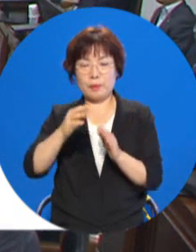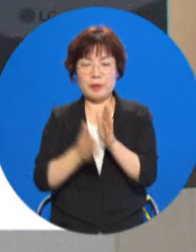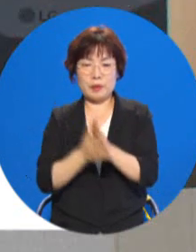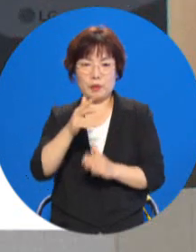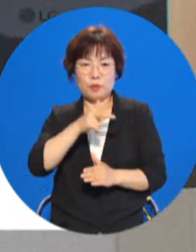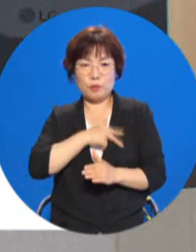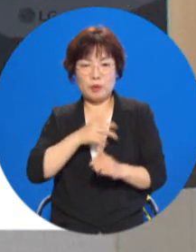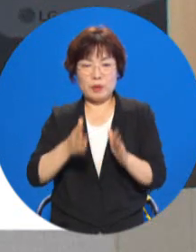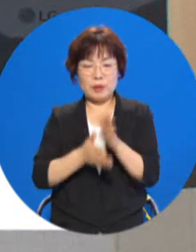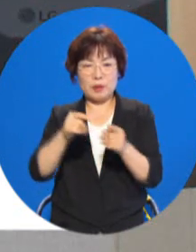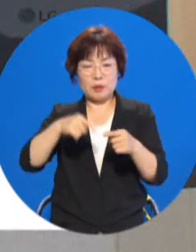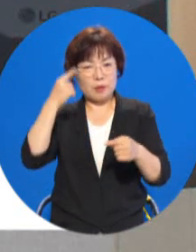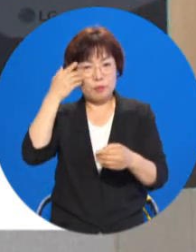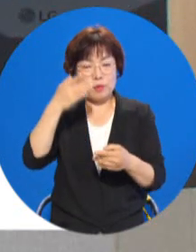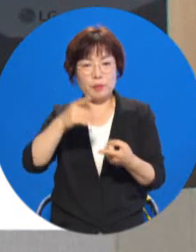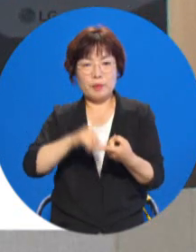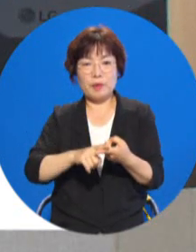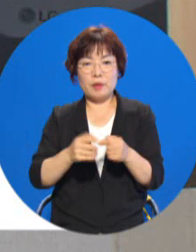오늘 시정질문에서